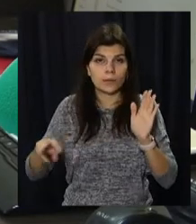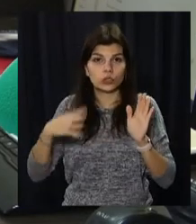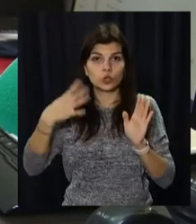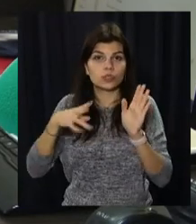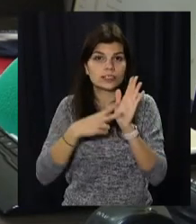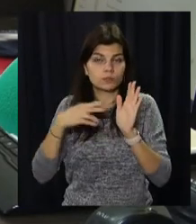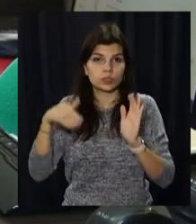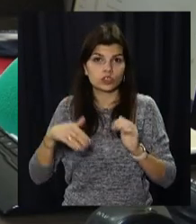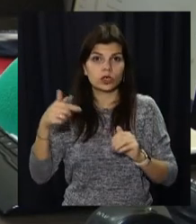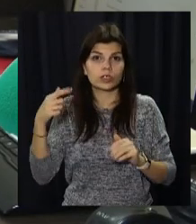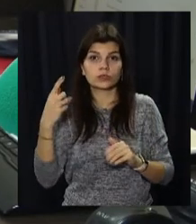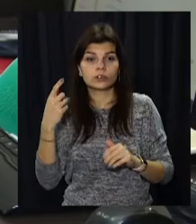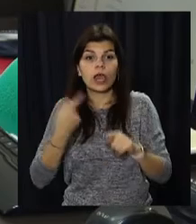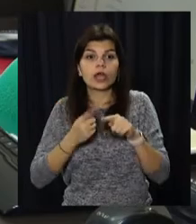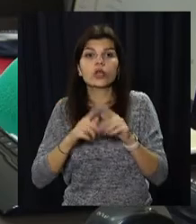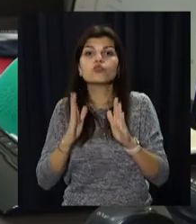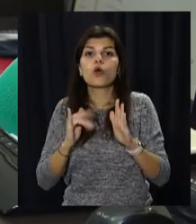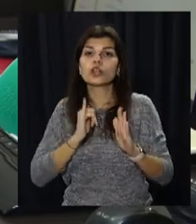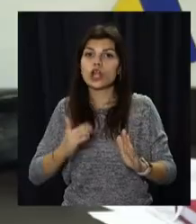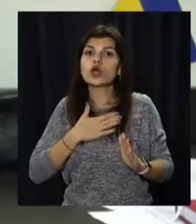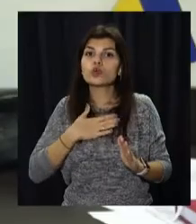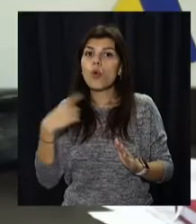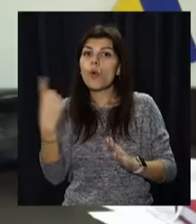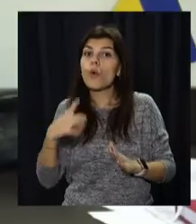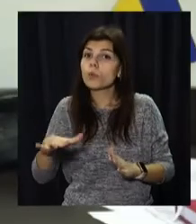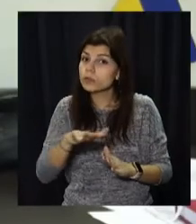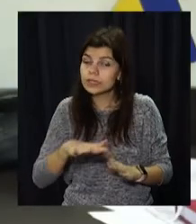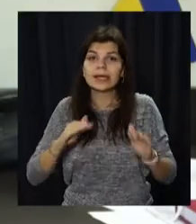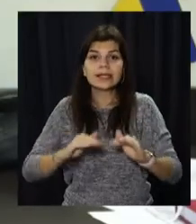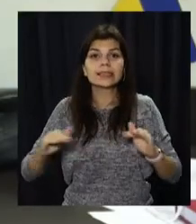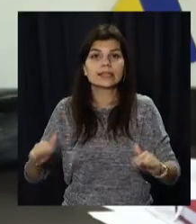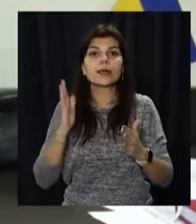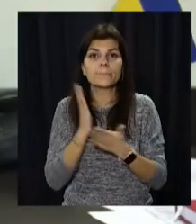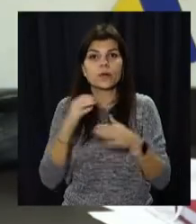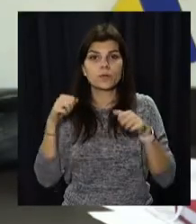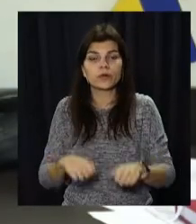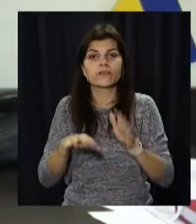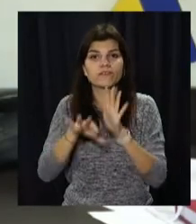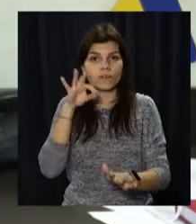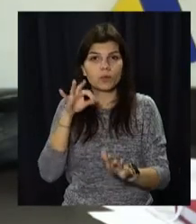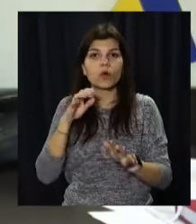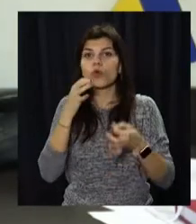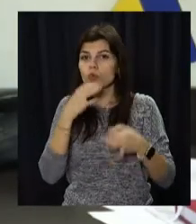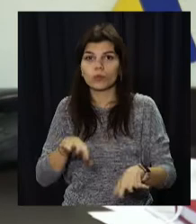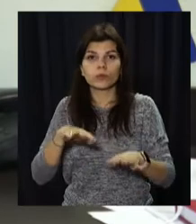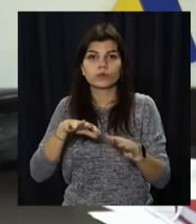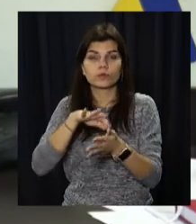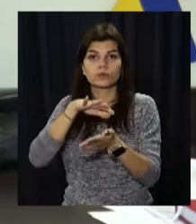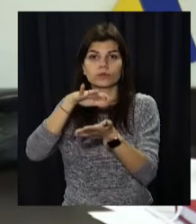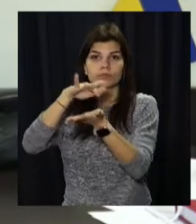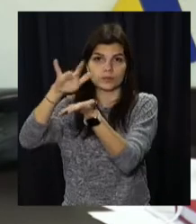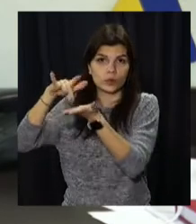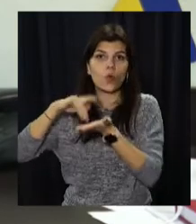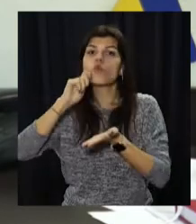247 тисяч 100. Це тільки для нашої області. Діти мають право вибрати квартиру в будь-якому населеному